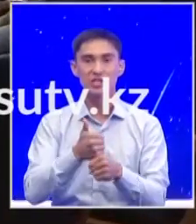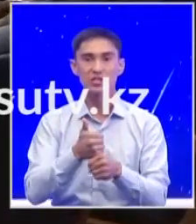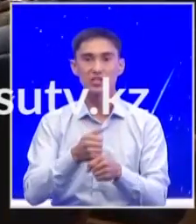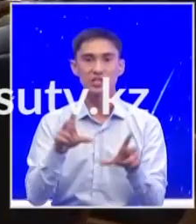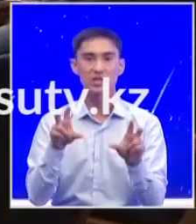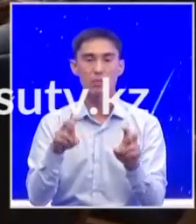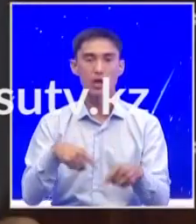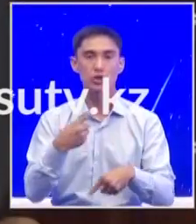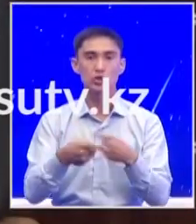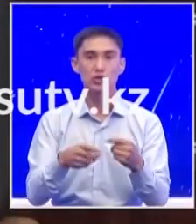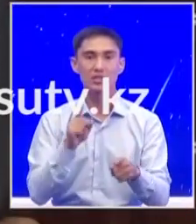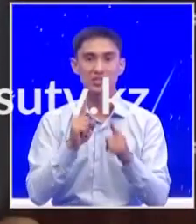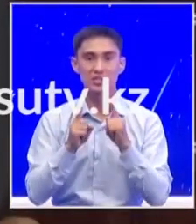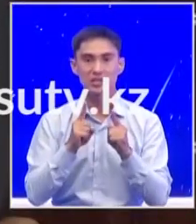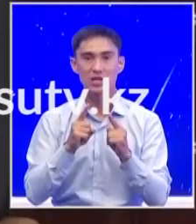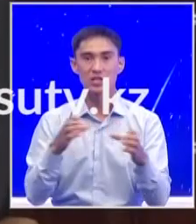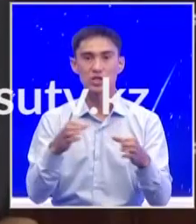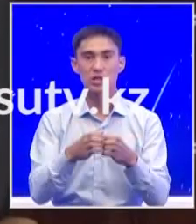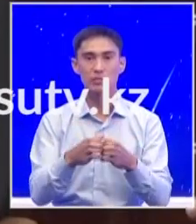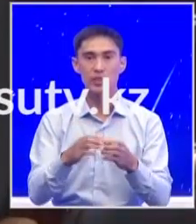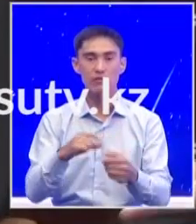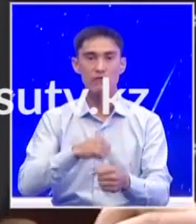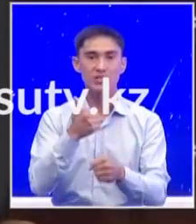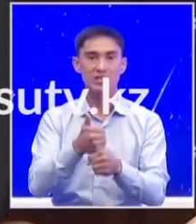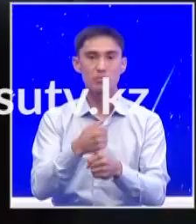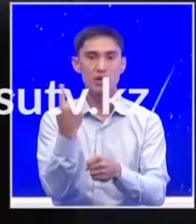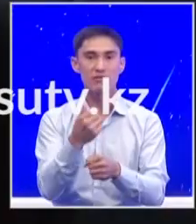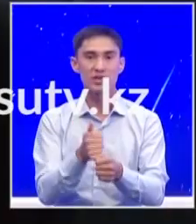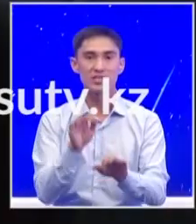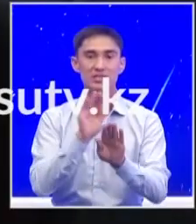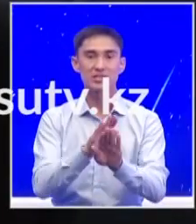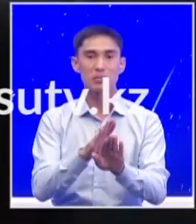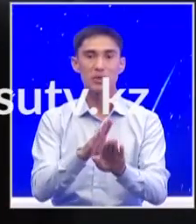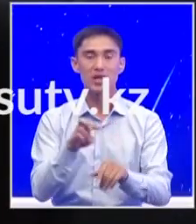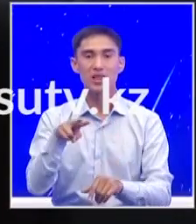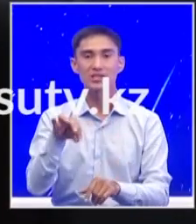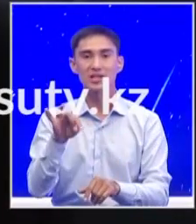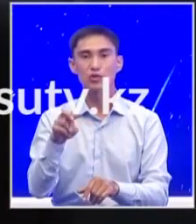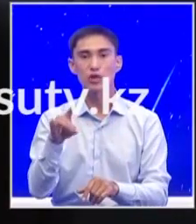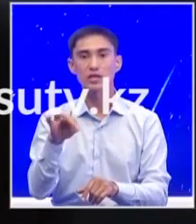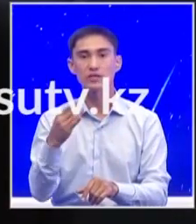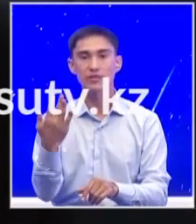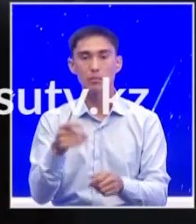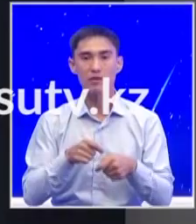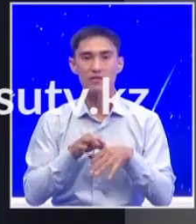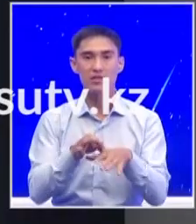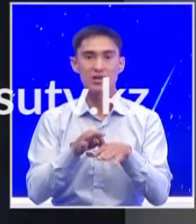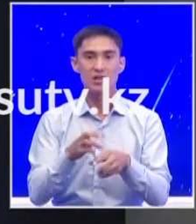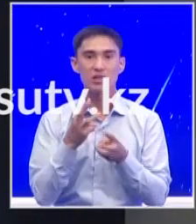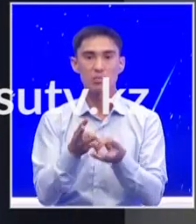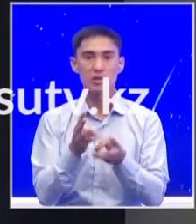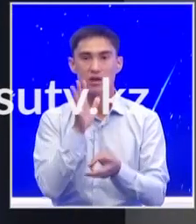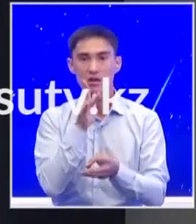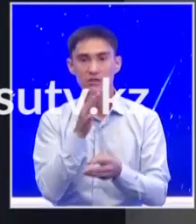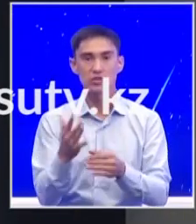темой очередного заседания областного штаба. Его возглавил первый заместитель главы региона Алязат Турлашев. На проведение отопительного сезона